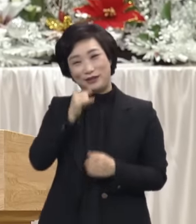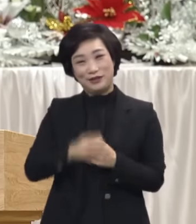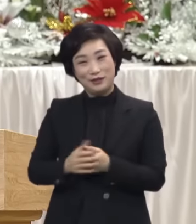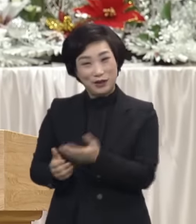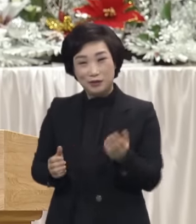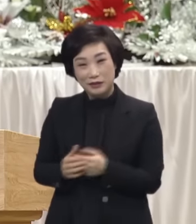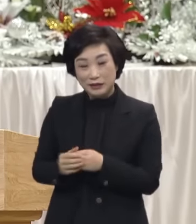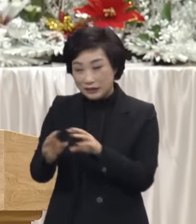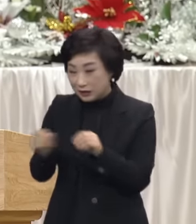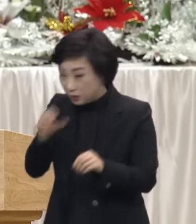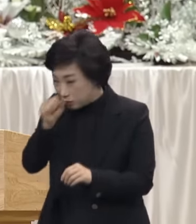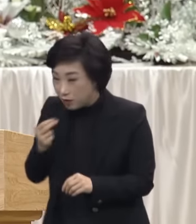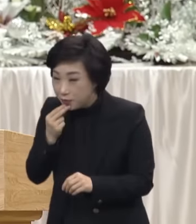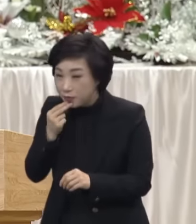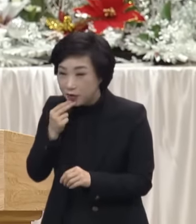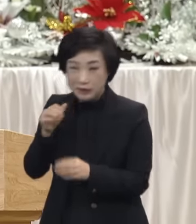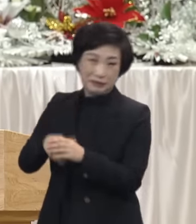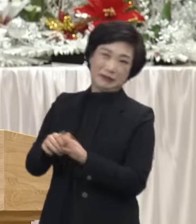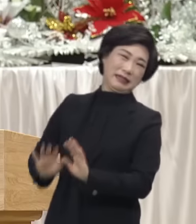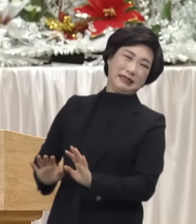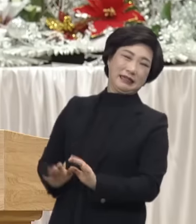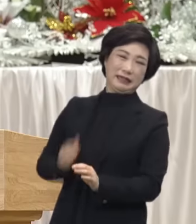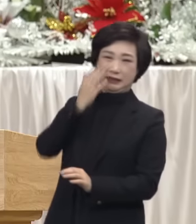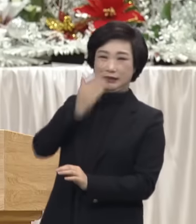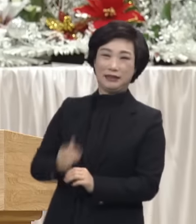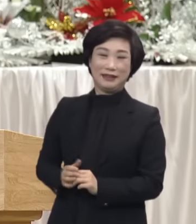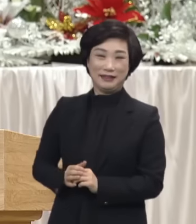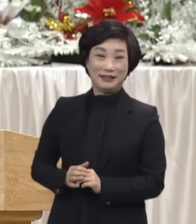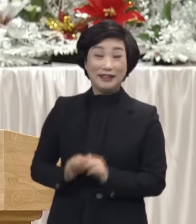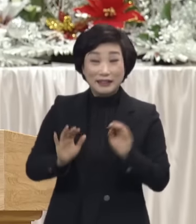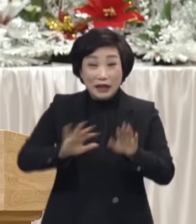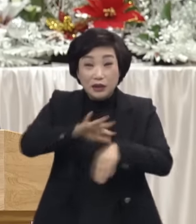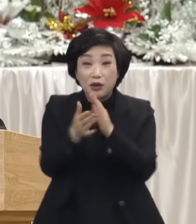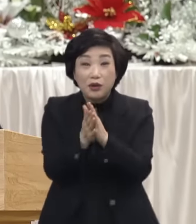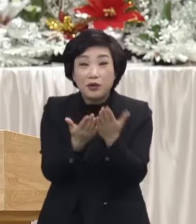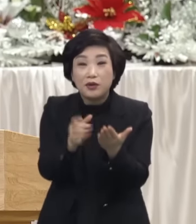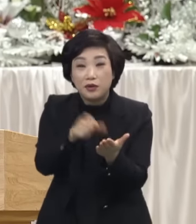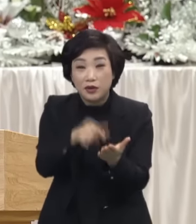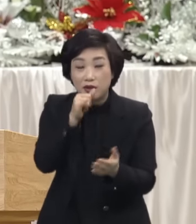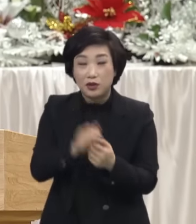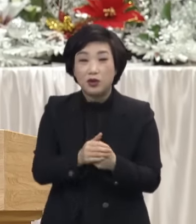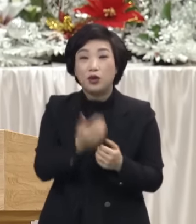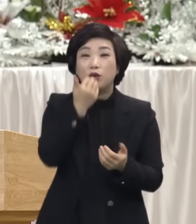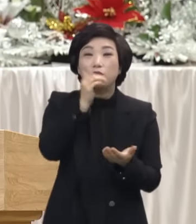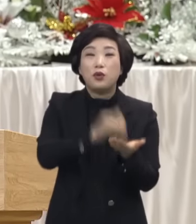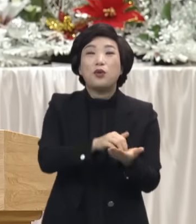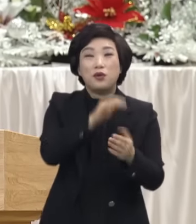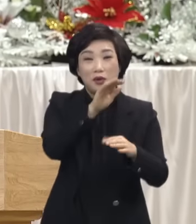토양 같은 데는 잘 안 심지요. 그런 게 성경에도 돌짝밭,